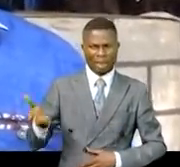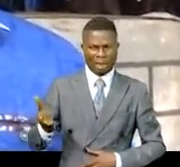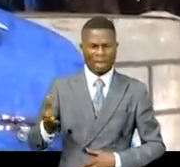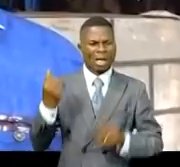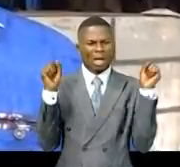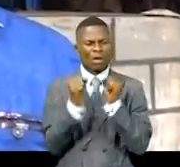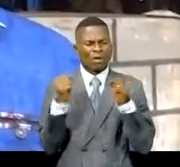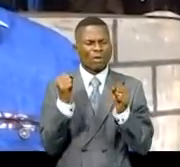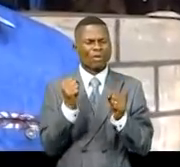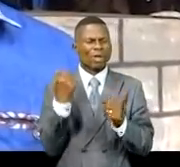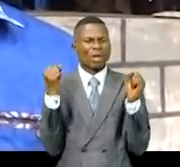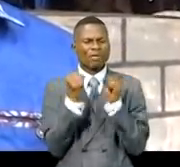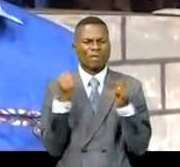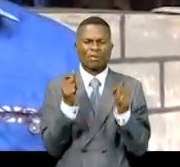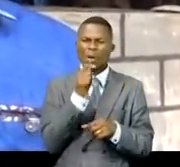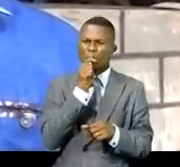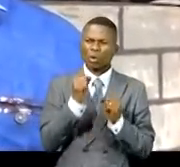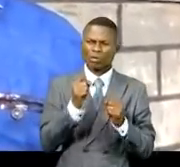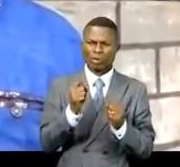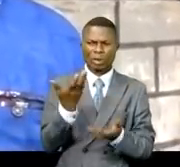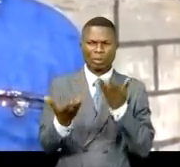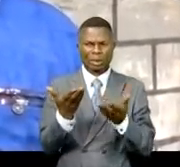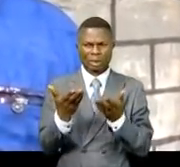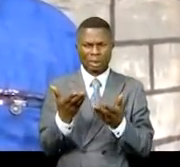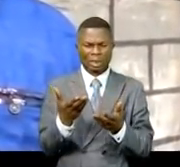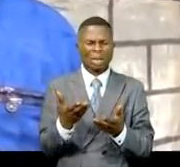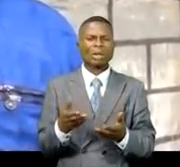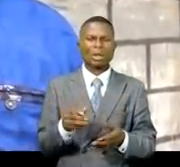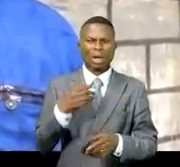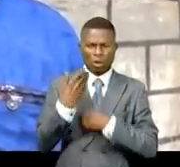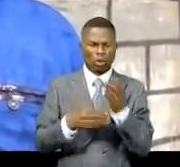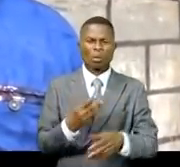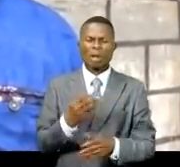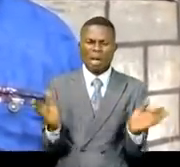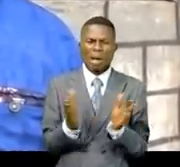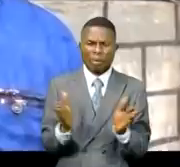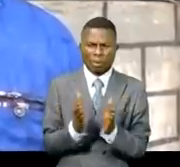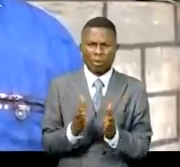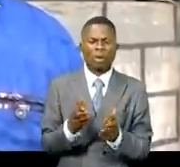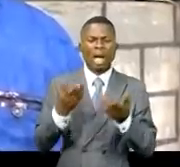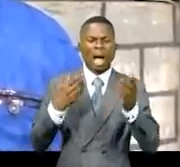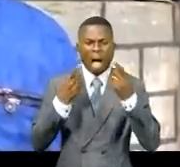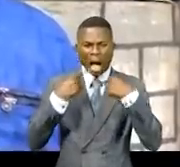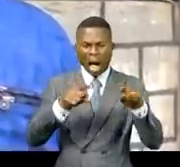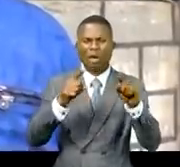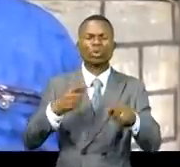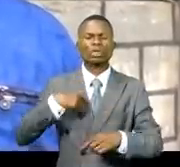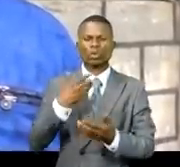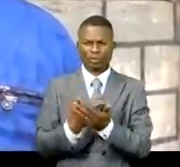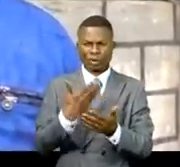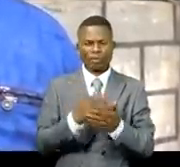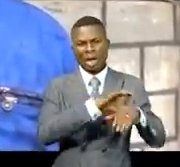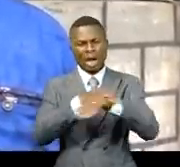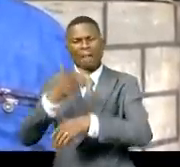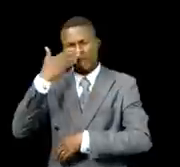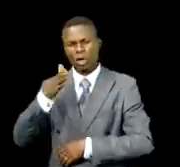fièvre, quelqu'un qui transpire, quelqu'un qui a la sténie, qui a l'anorexie, qui commence à maigrir, il faut que ça soit rapidement amené à l'hôpital